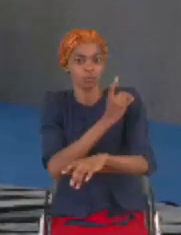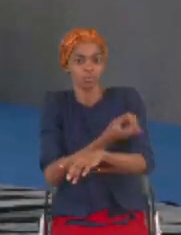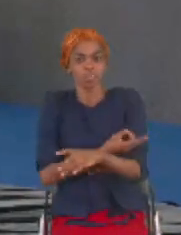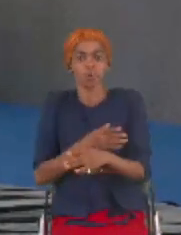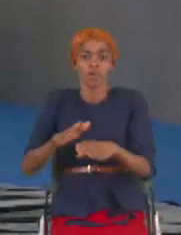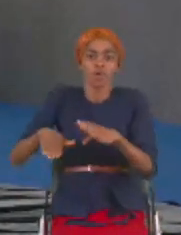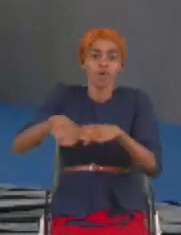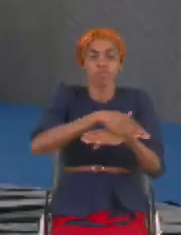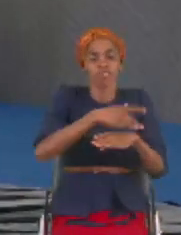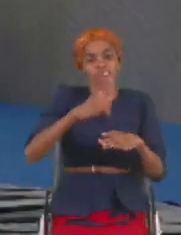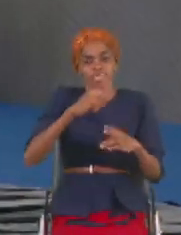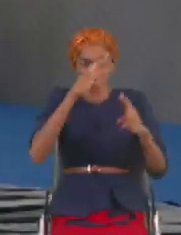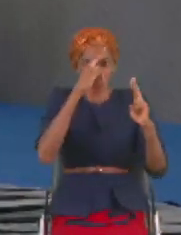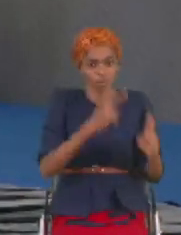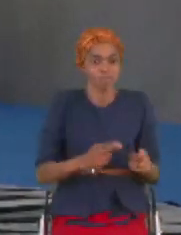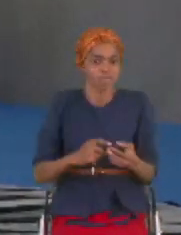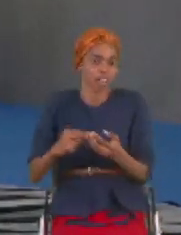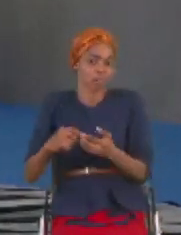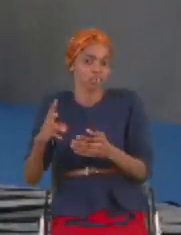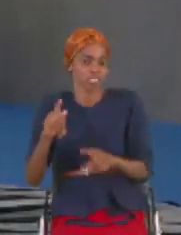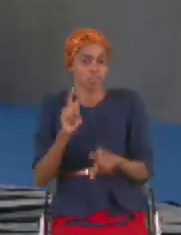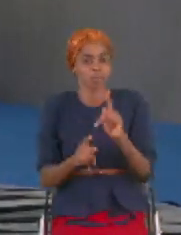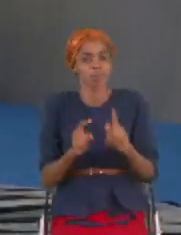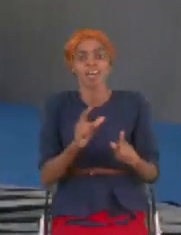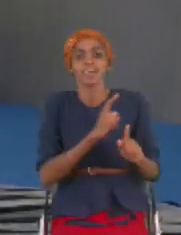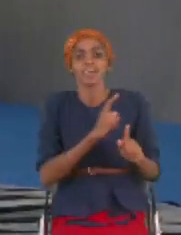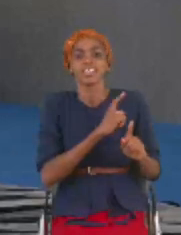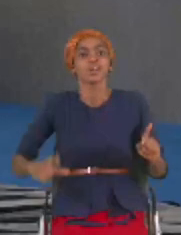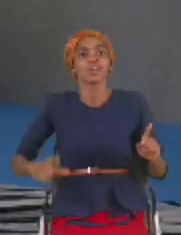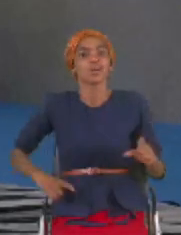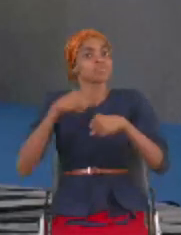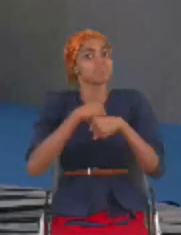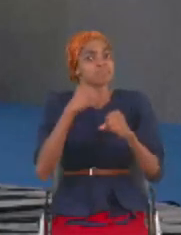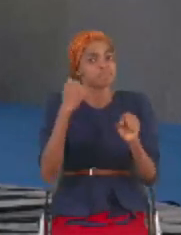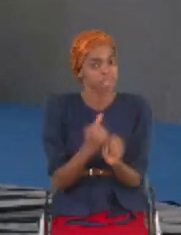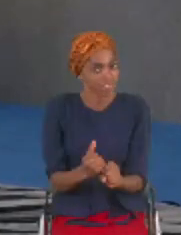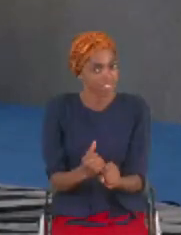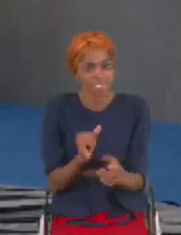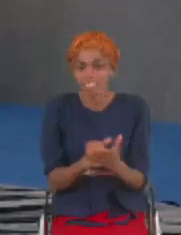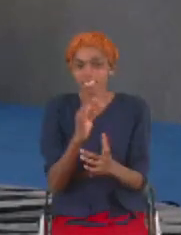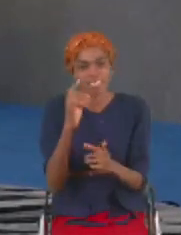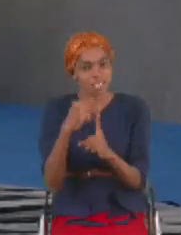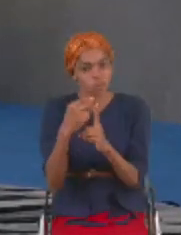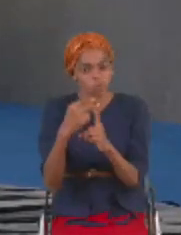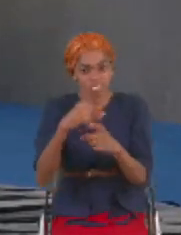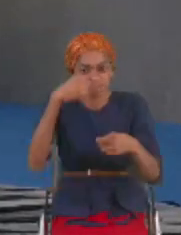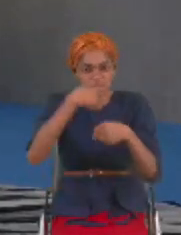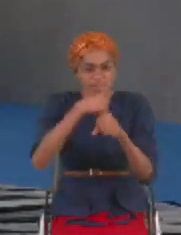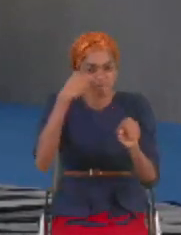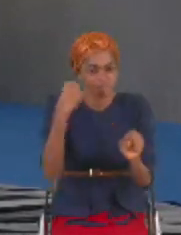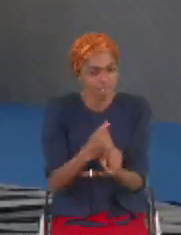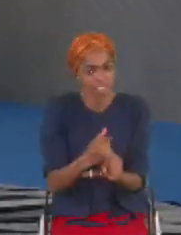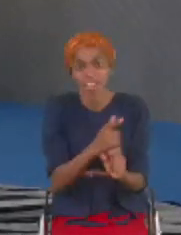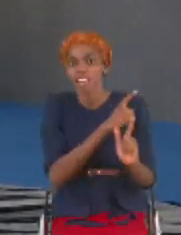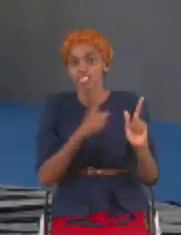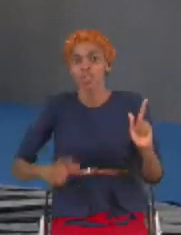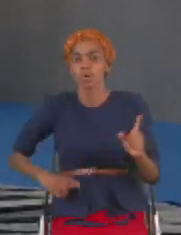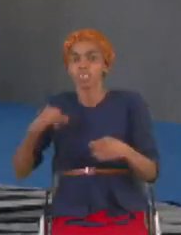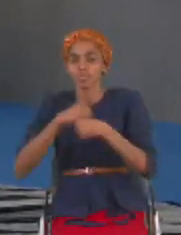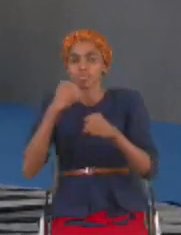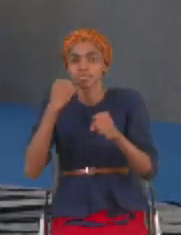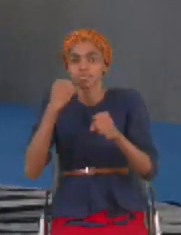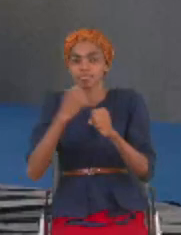l'éternel mme donna la victoire ça c'est le mot l'éternel me donna la